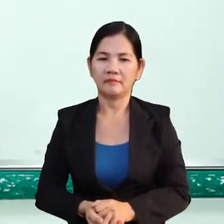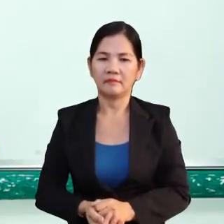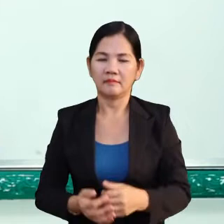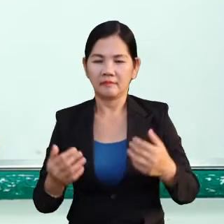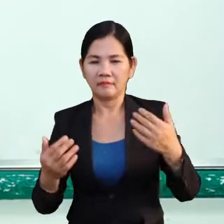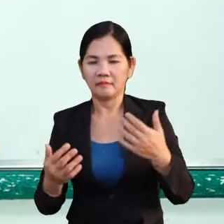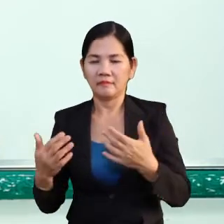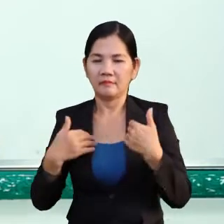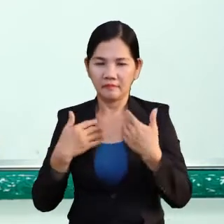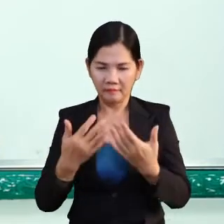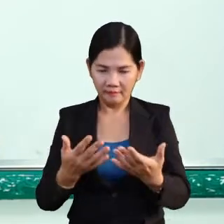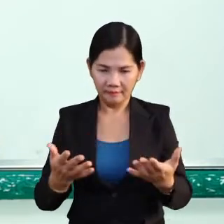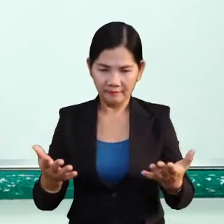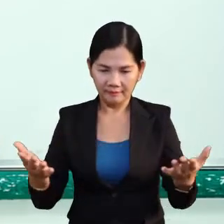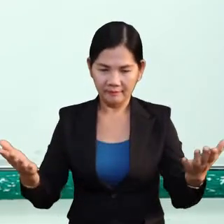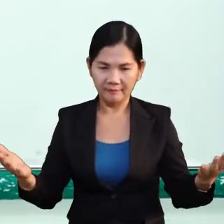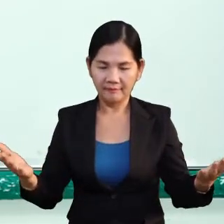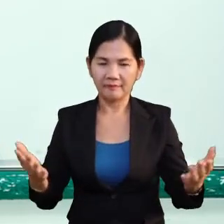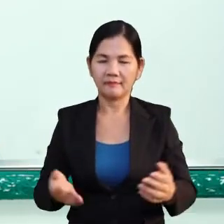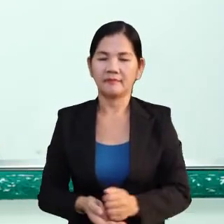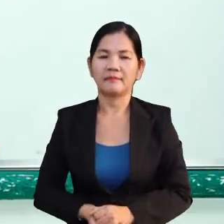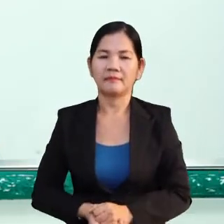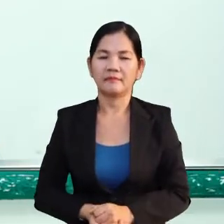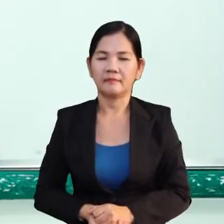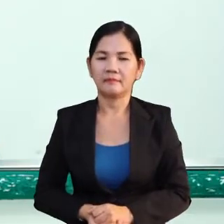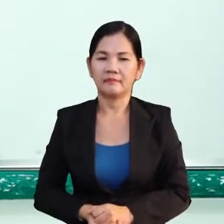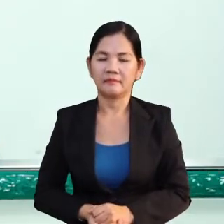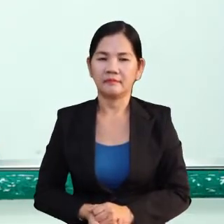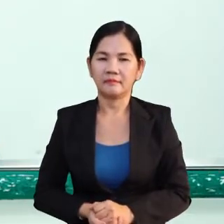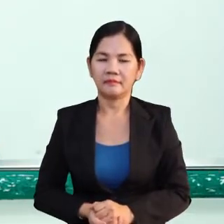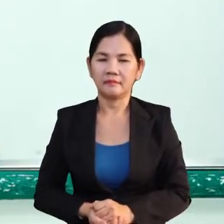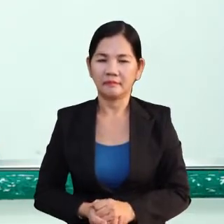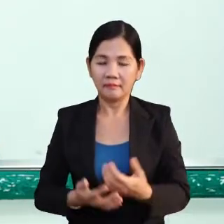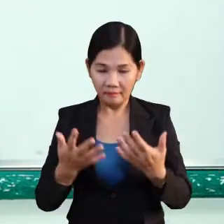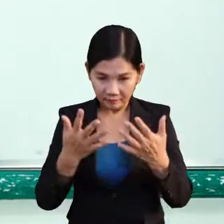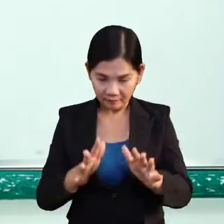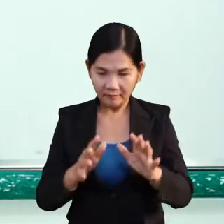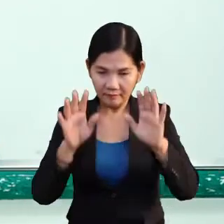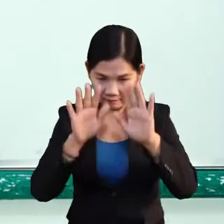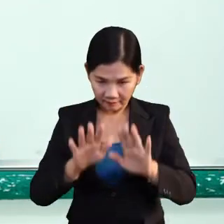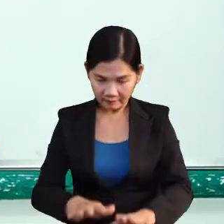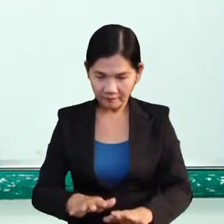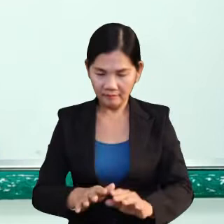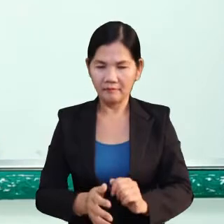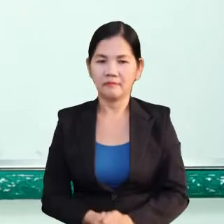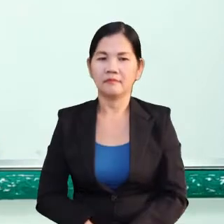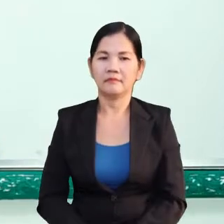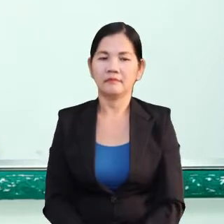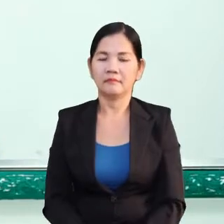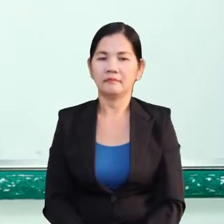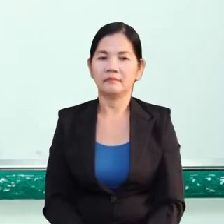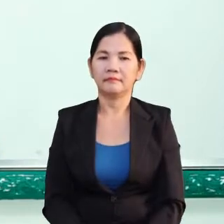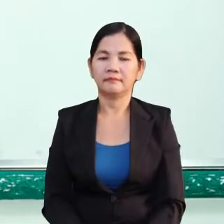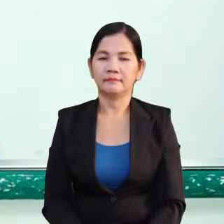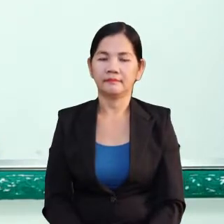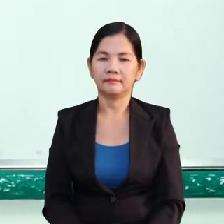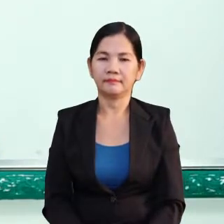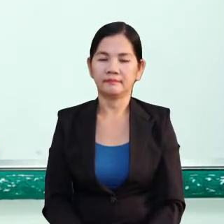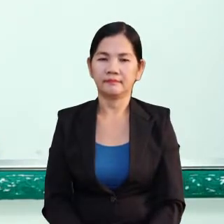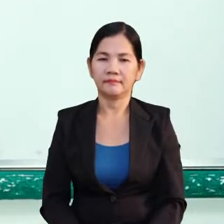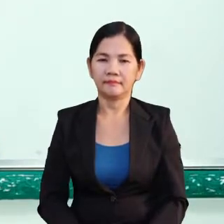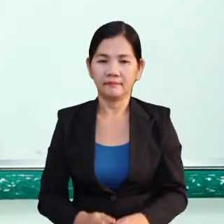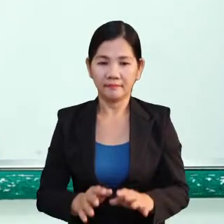អើអើអើងអើយចាអរគុណកូនកូនគឺចុះចាយ៉ាងម៉េចដែ